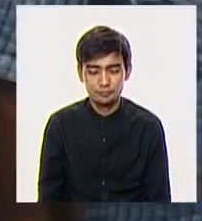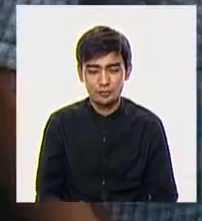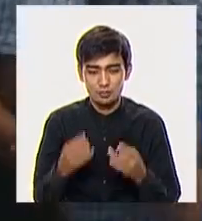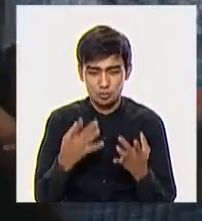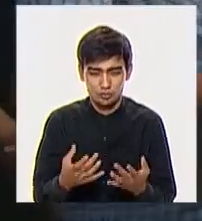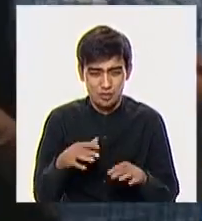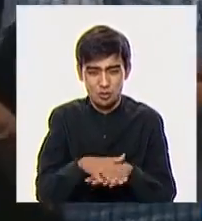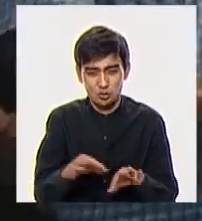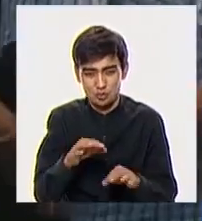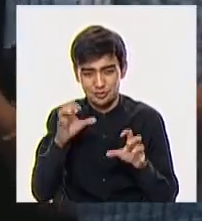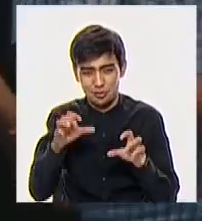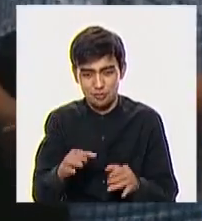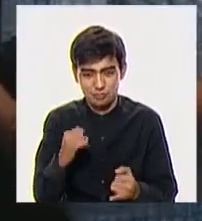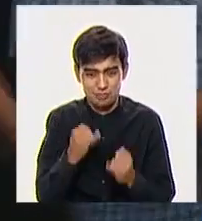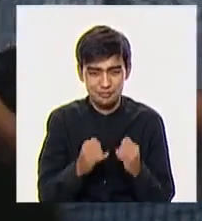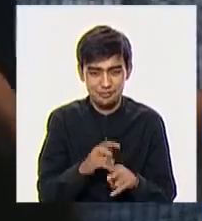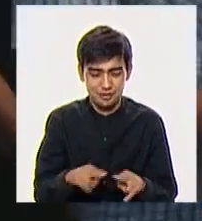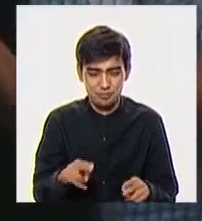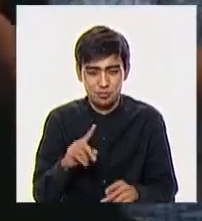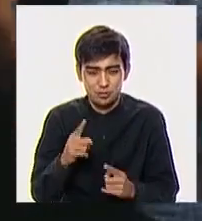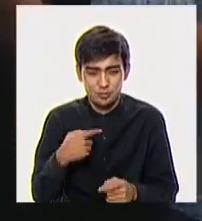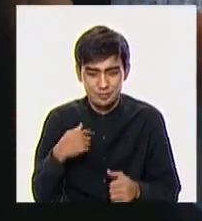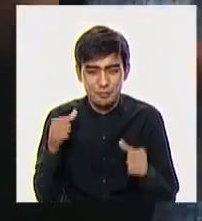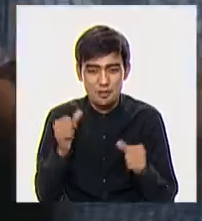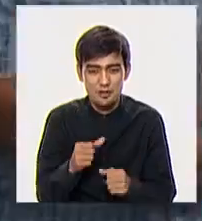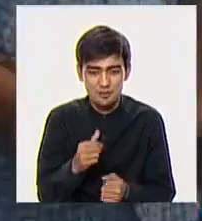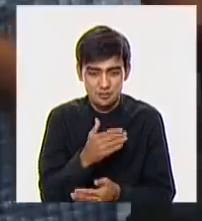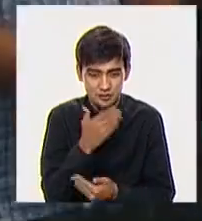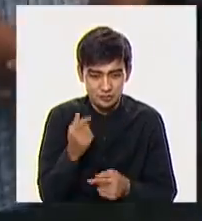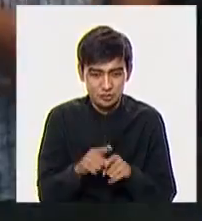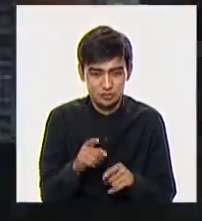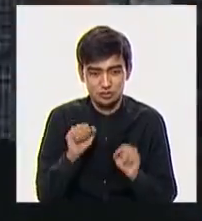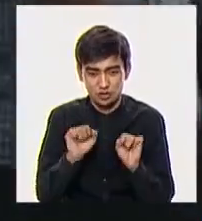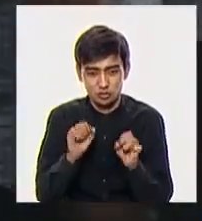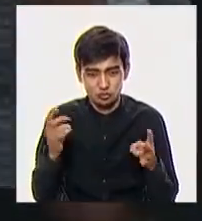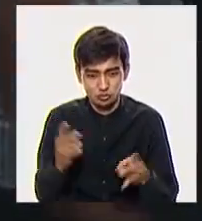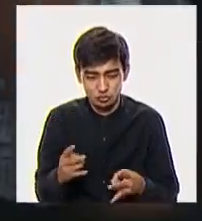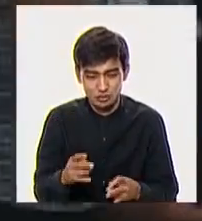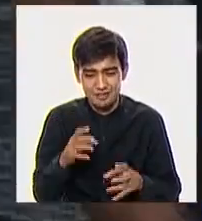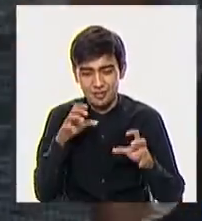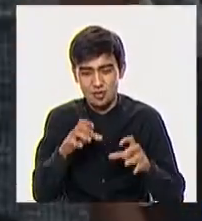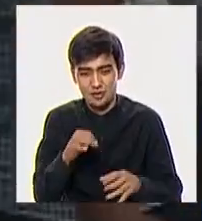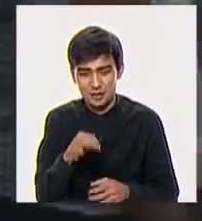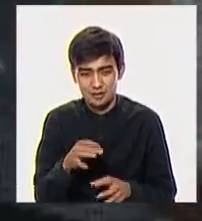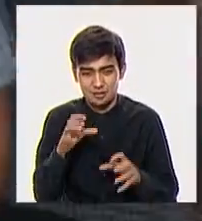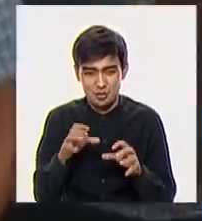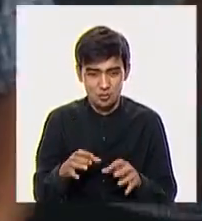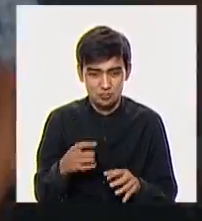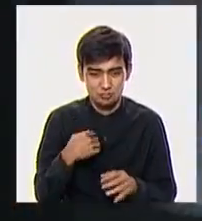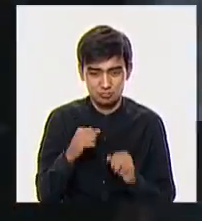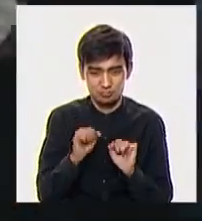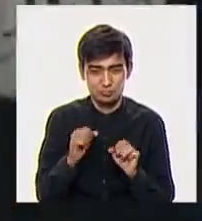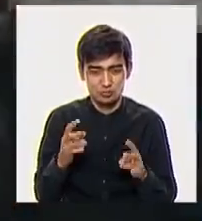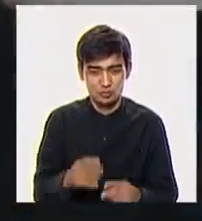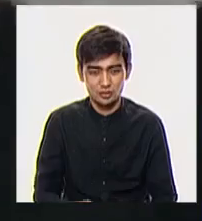адамның заңды құқығы тапталу керек. Кәсіпкердің заңға құқығы қорғалу керек. Тіпті былайша айтқанда заңсыздығы да қорғалу керек болып тұр